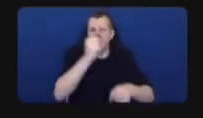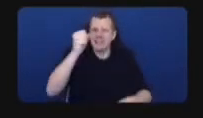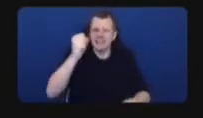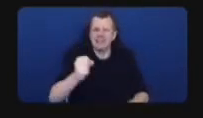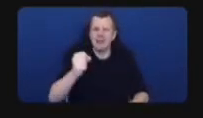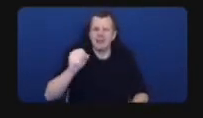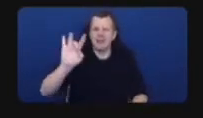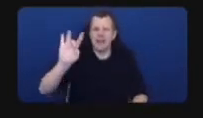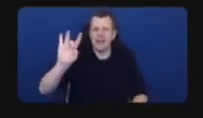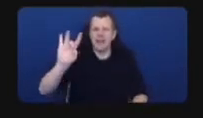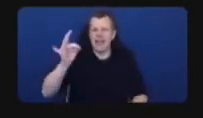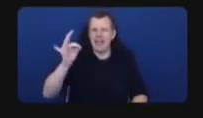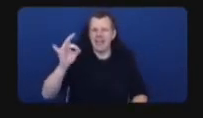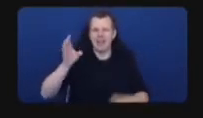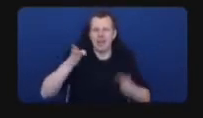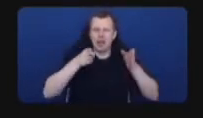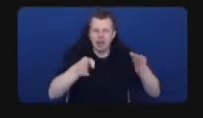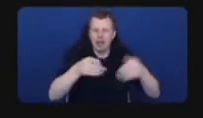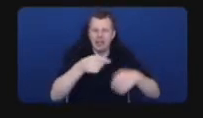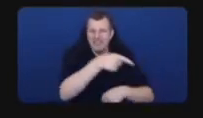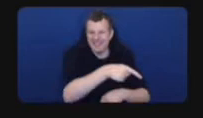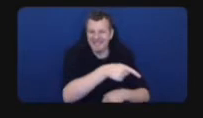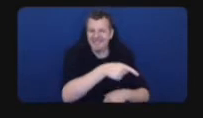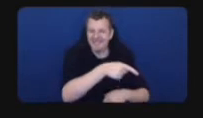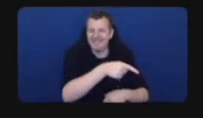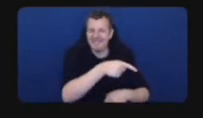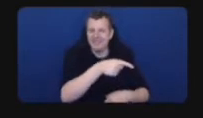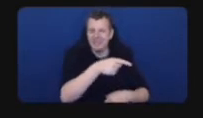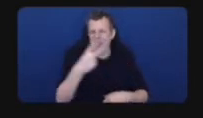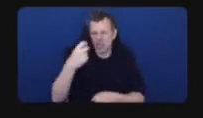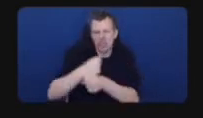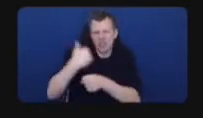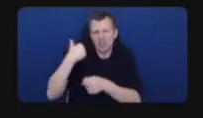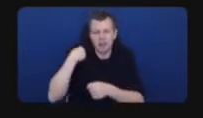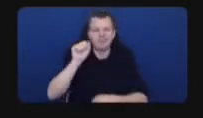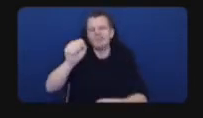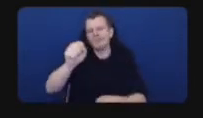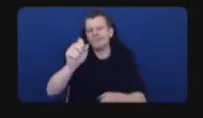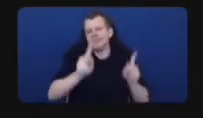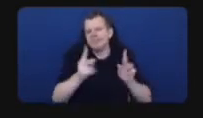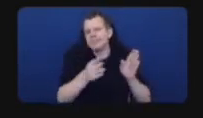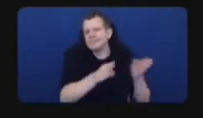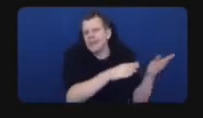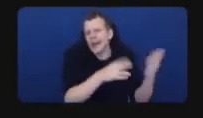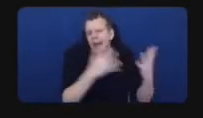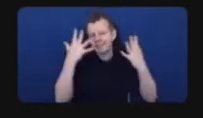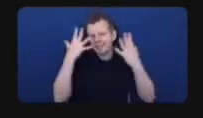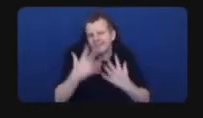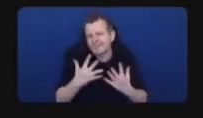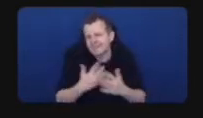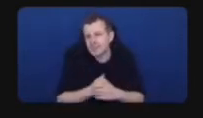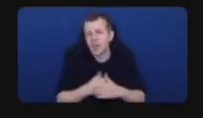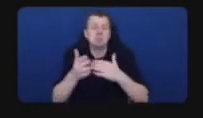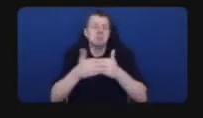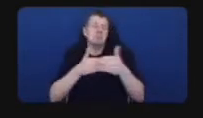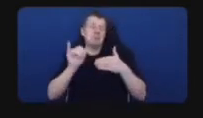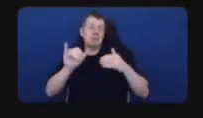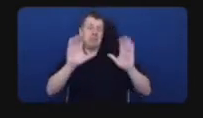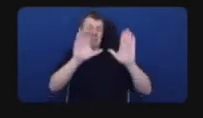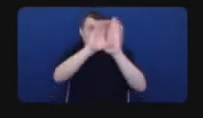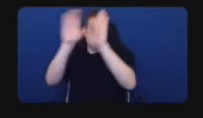还有一个图是包括是在两年前，我们是这里有漏煤气。